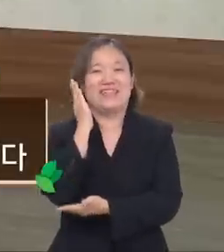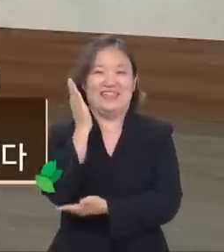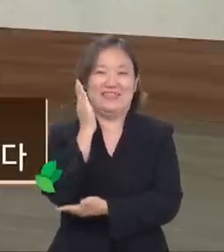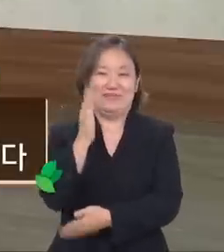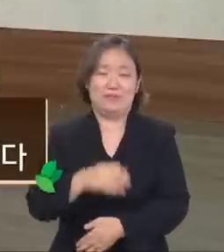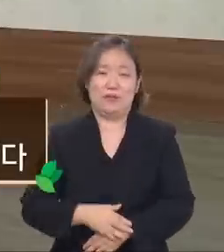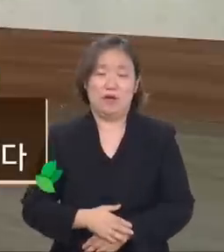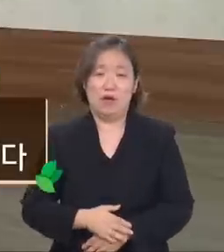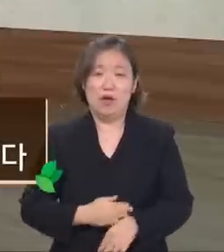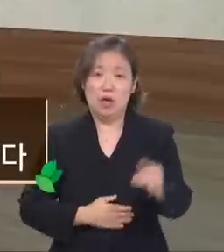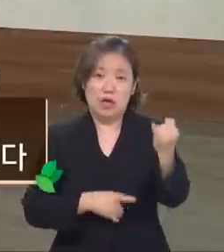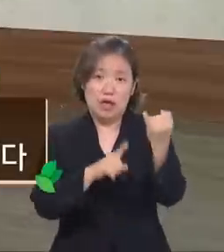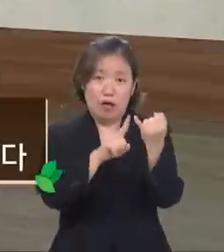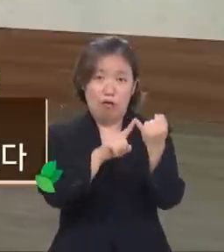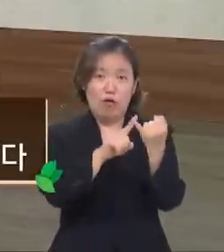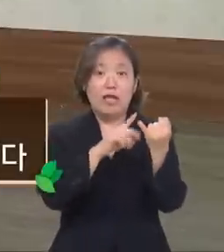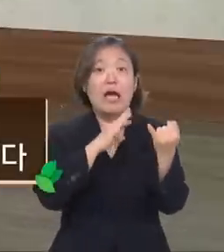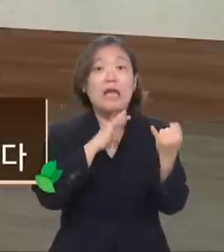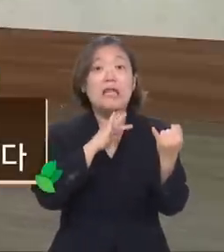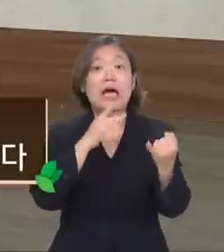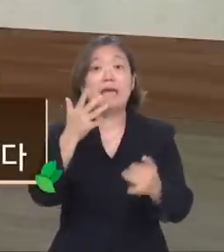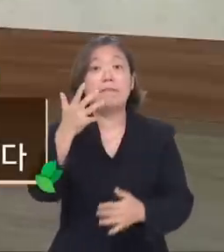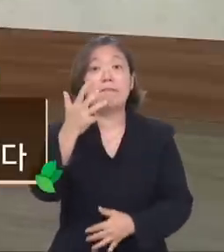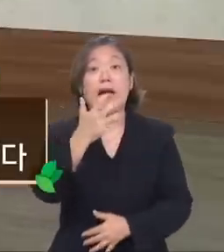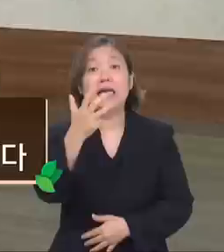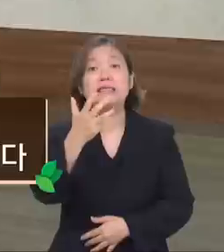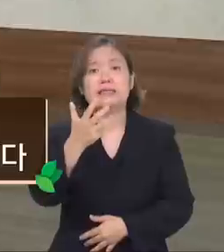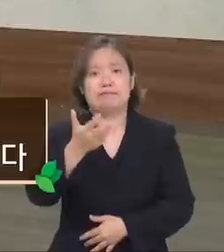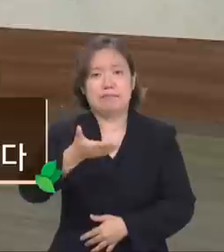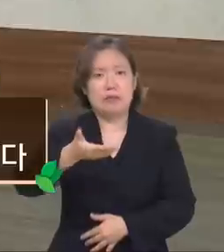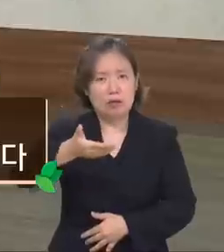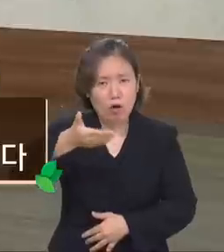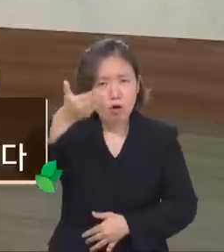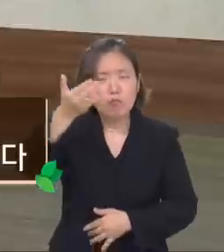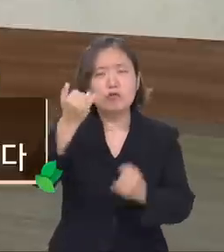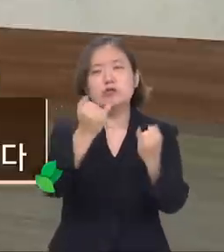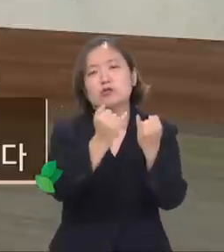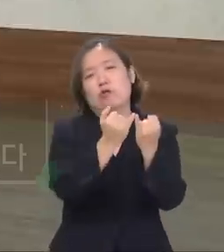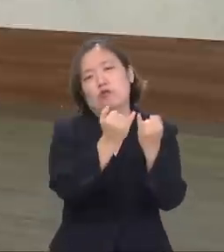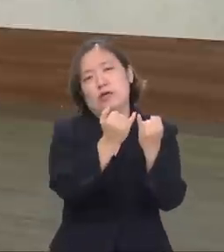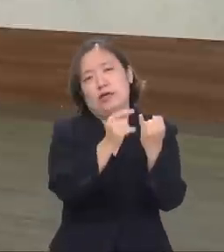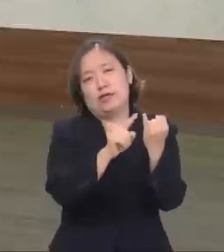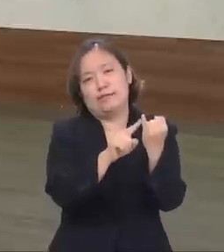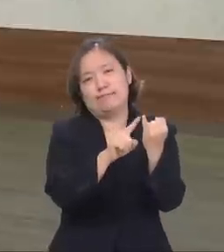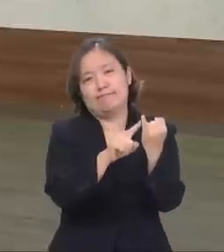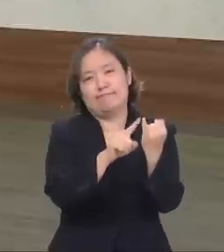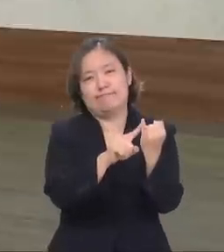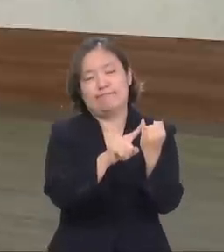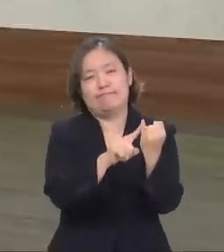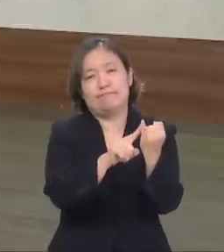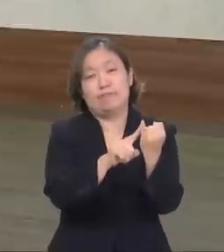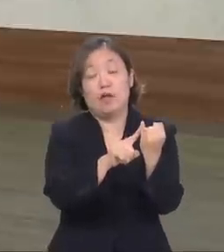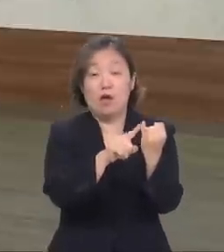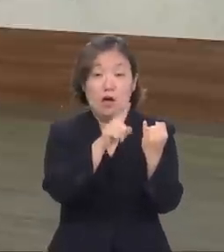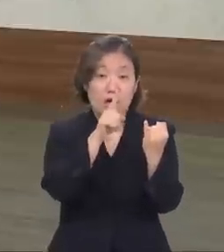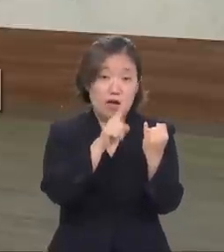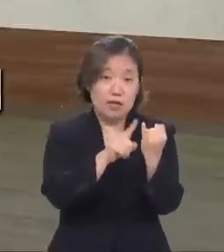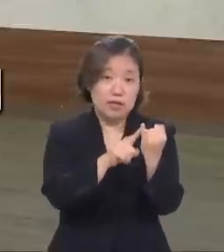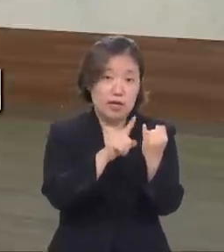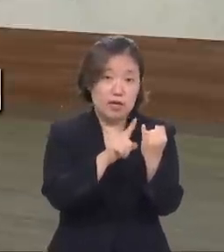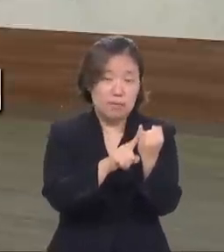연세가 예수님이 넘은 그런 여성 불자님이신데요이 불자님께서는